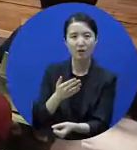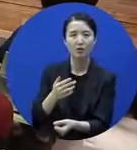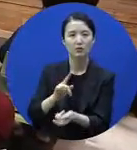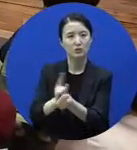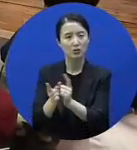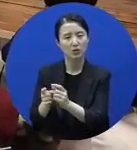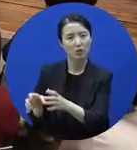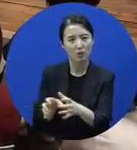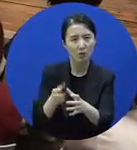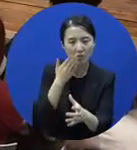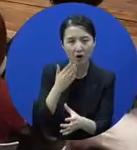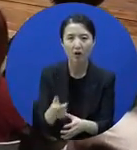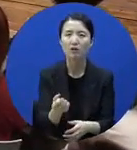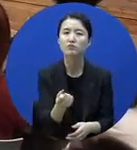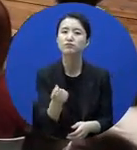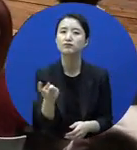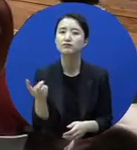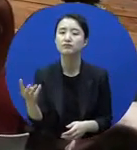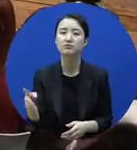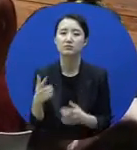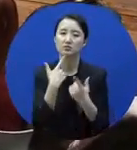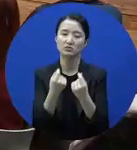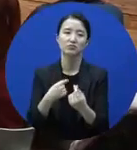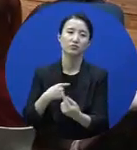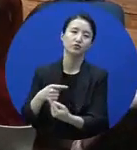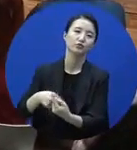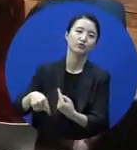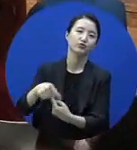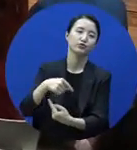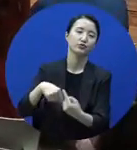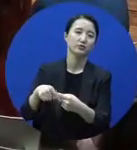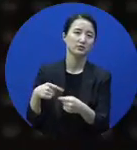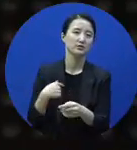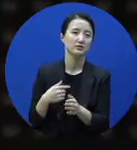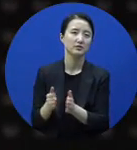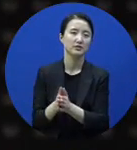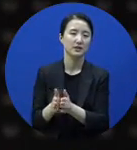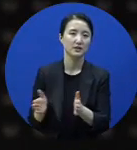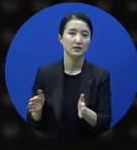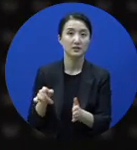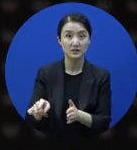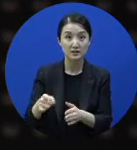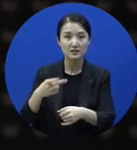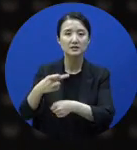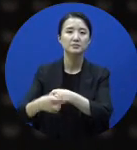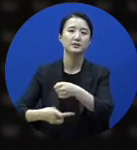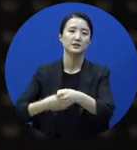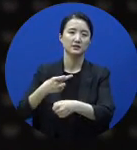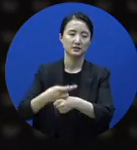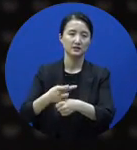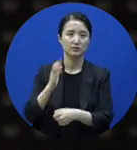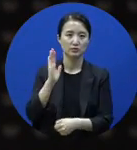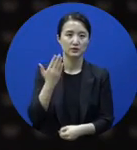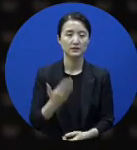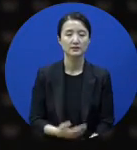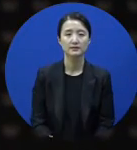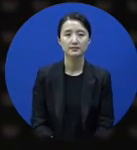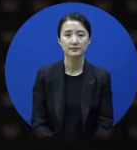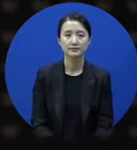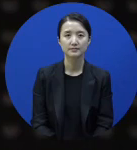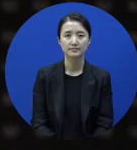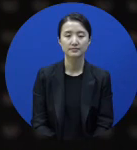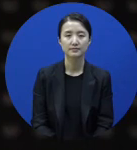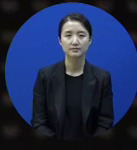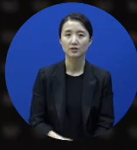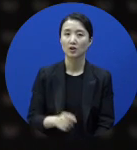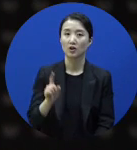많은 사이트가 존재하죠. 그런 걸 함께 운영을 좀 했습니다. 12년 정도 해보니까 가끔 가다 보면 할까 말까 하는